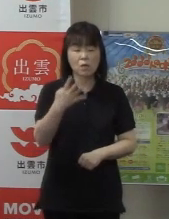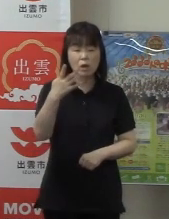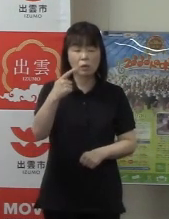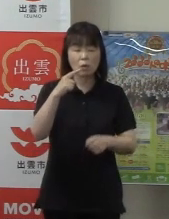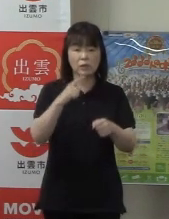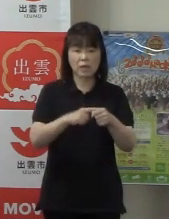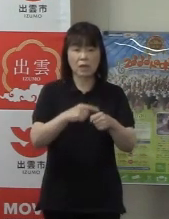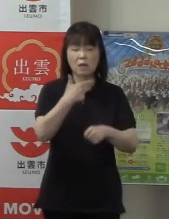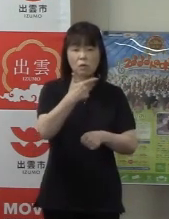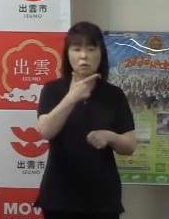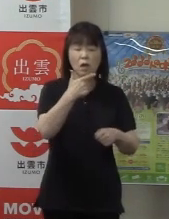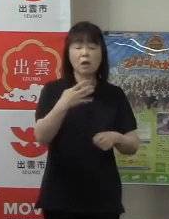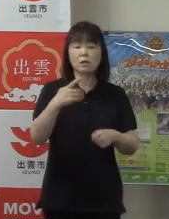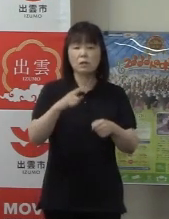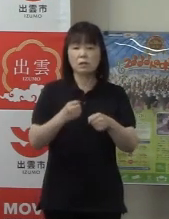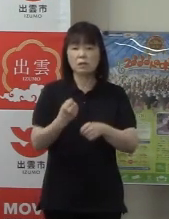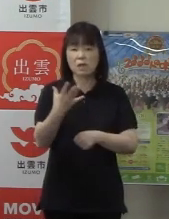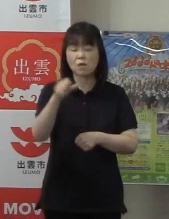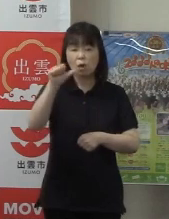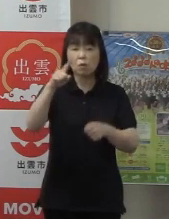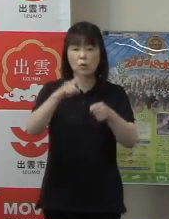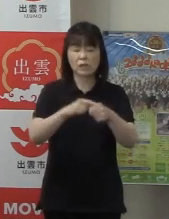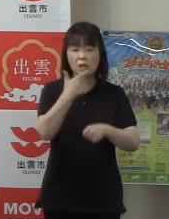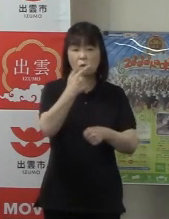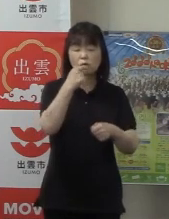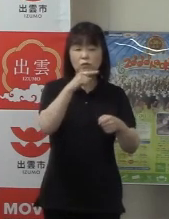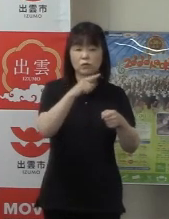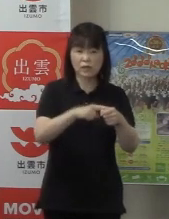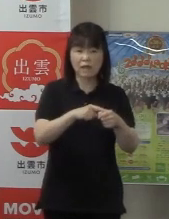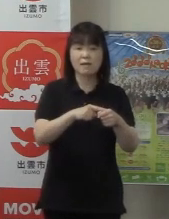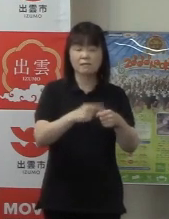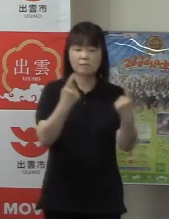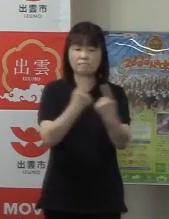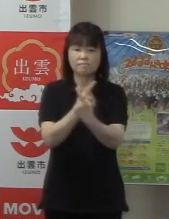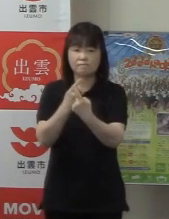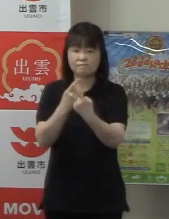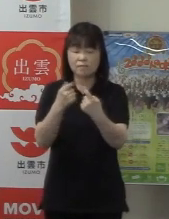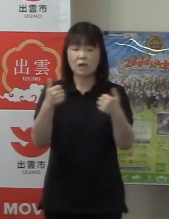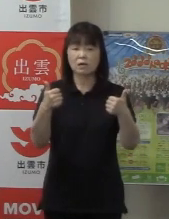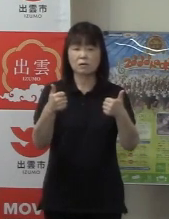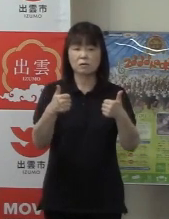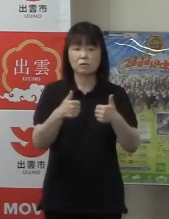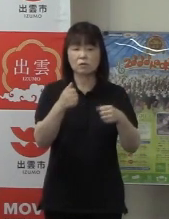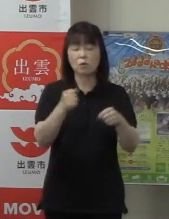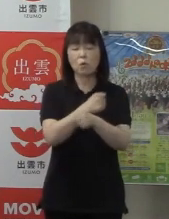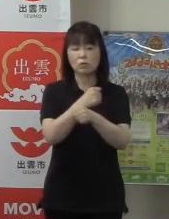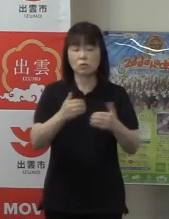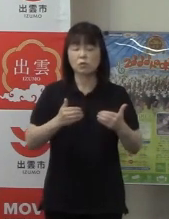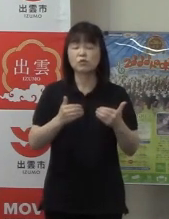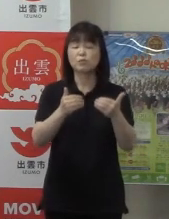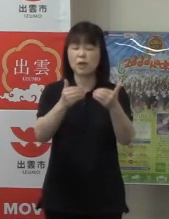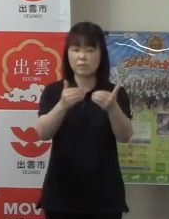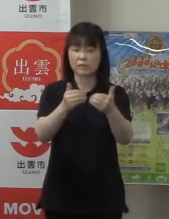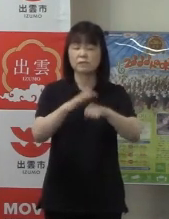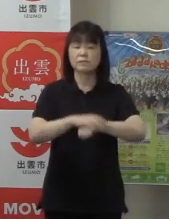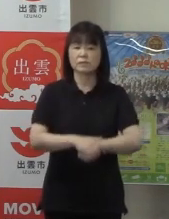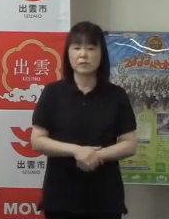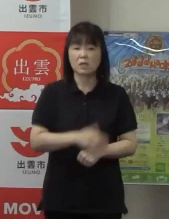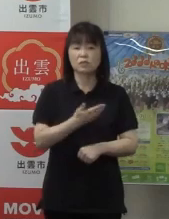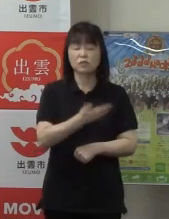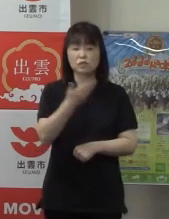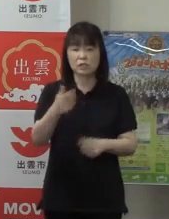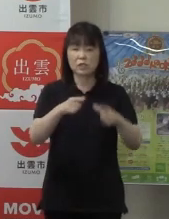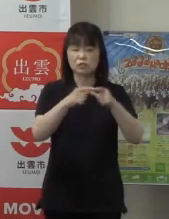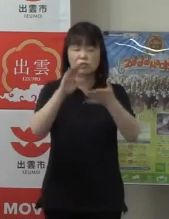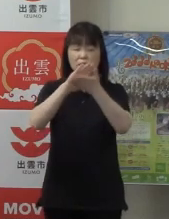で設定をしたいと考えております。最後にですね、国県の支出金の